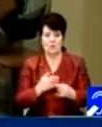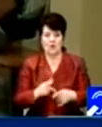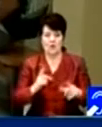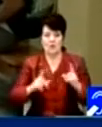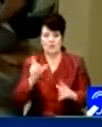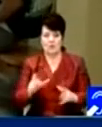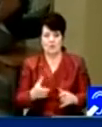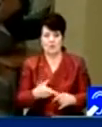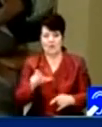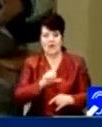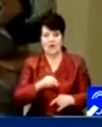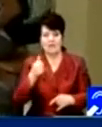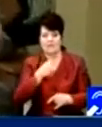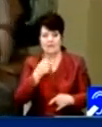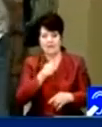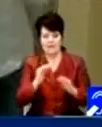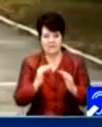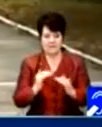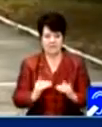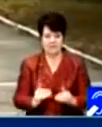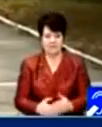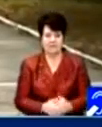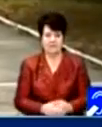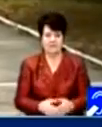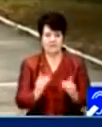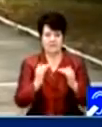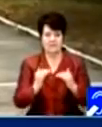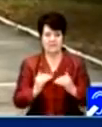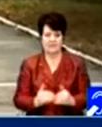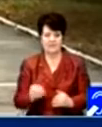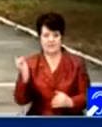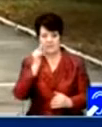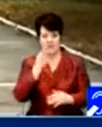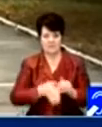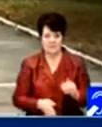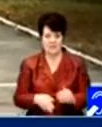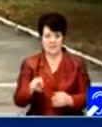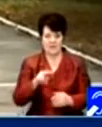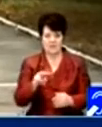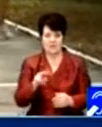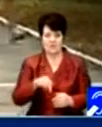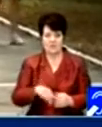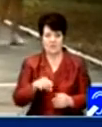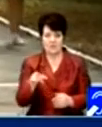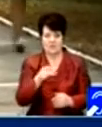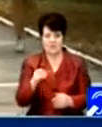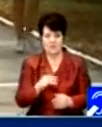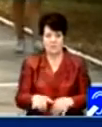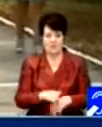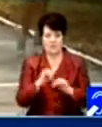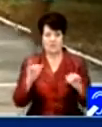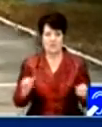an de an și explicația e simplă. Descrește numărul de absolvenți al liceilor în Republică și crește